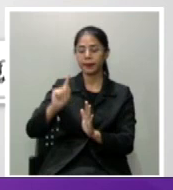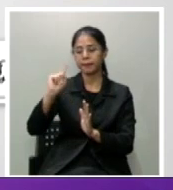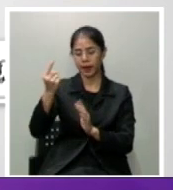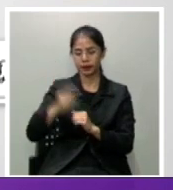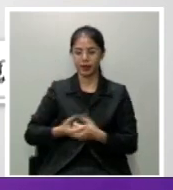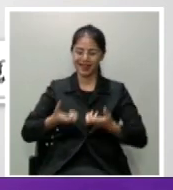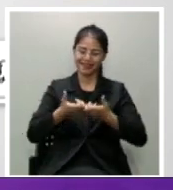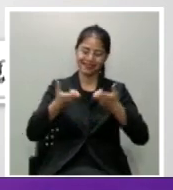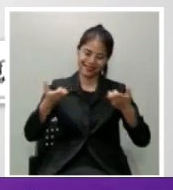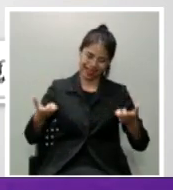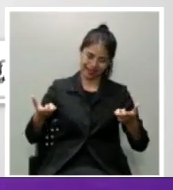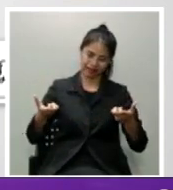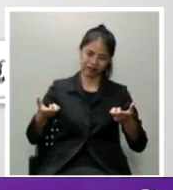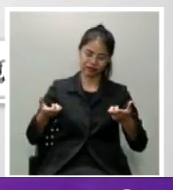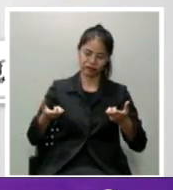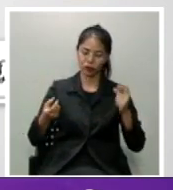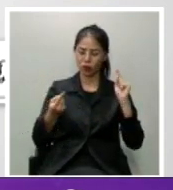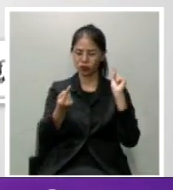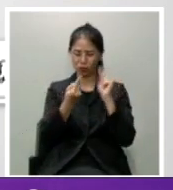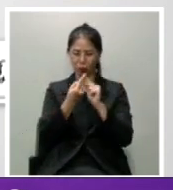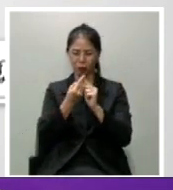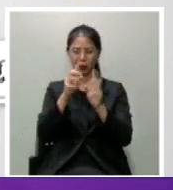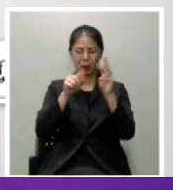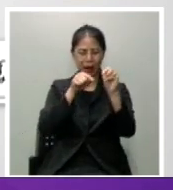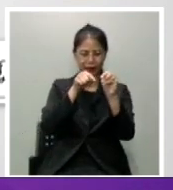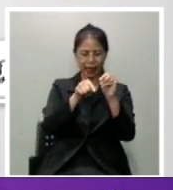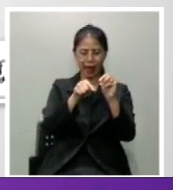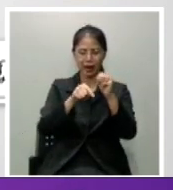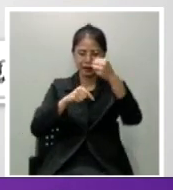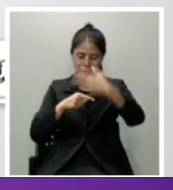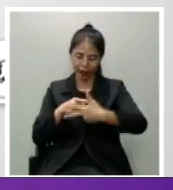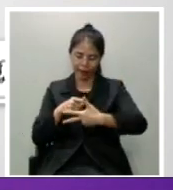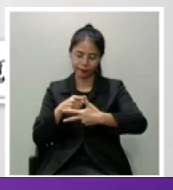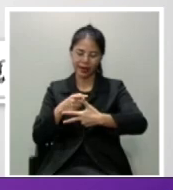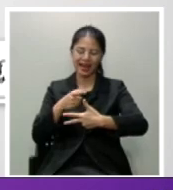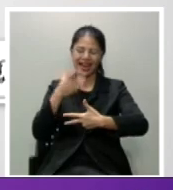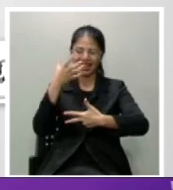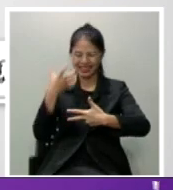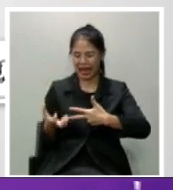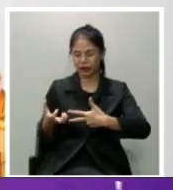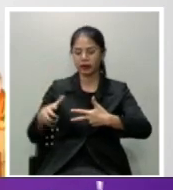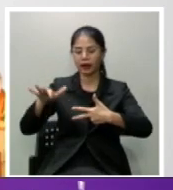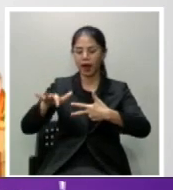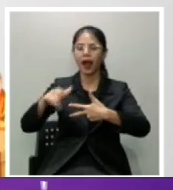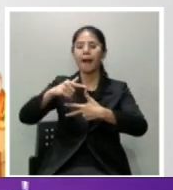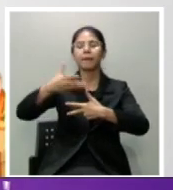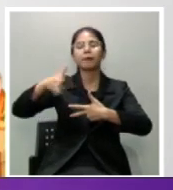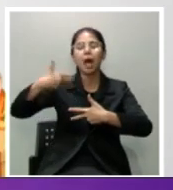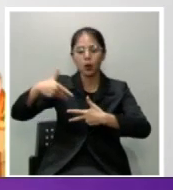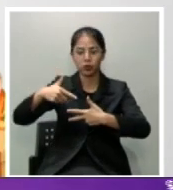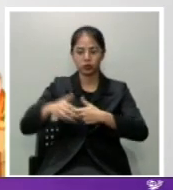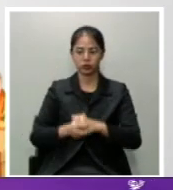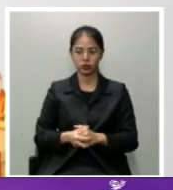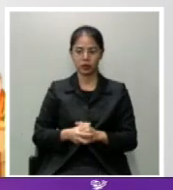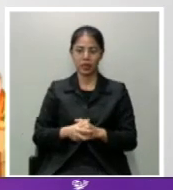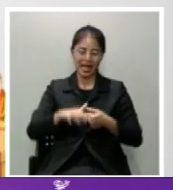ตรา27 3ข้อหาออกเป็น3มาตราแล้วโทษหนักกลางเบาต่างกันหมดแล้วหนีภา